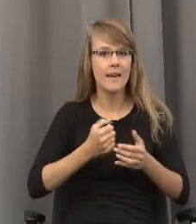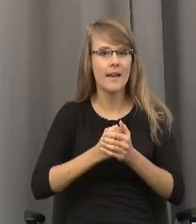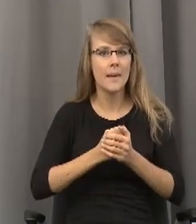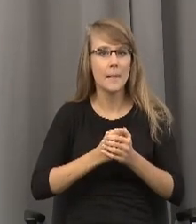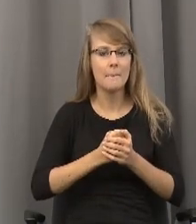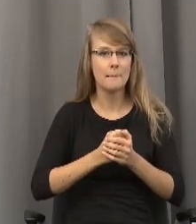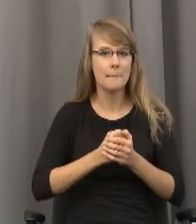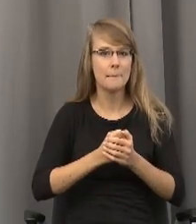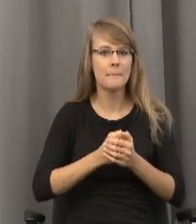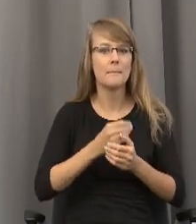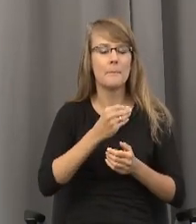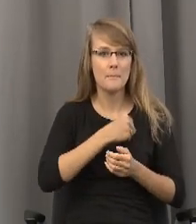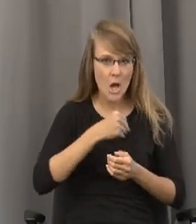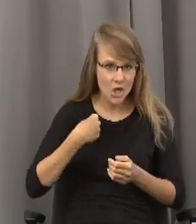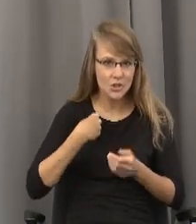Polskie Stowarzyszenie